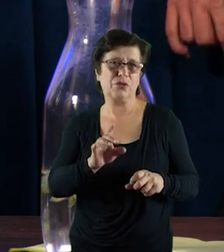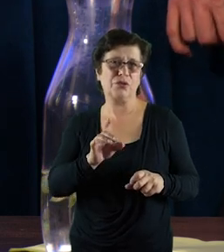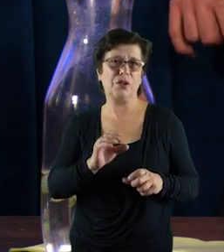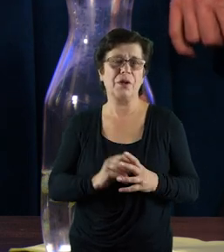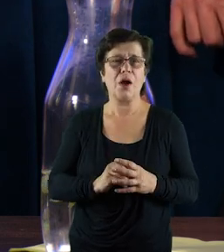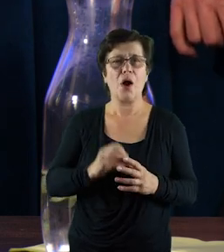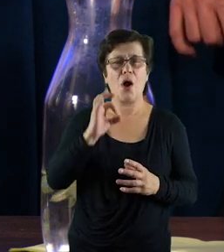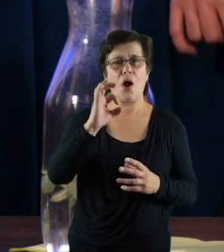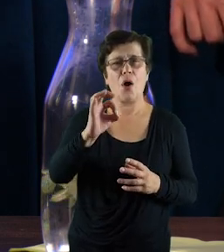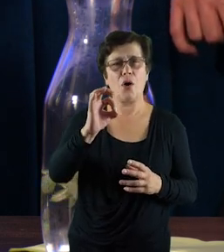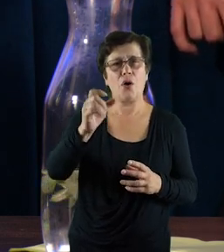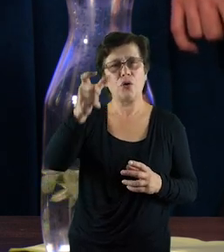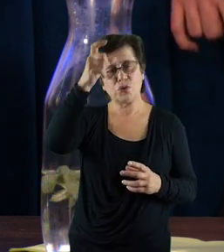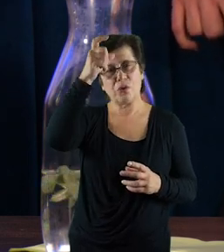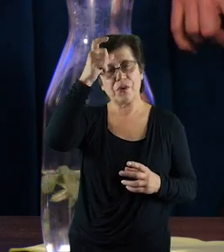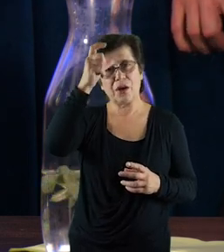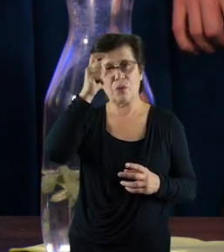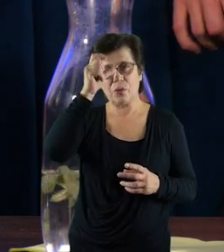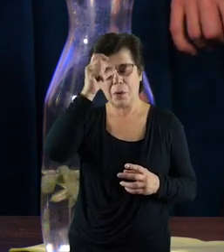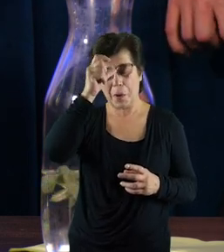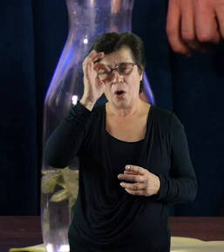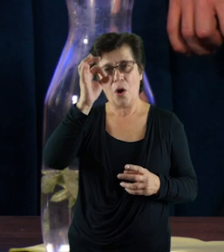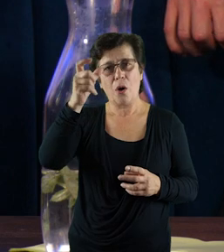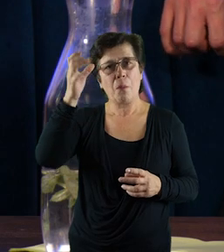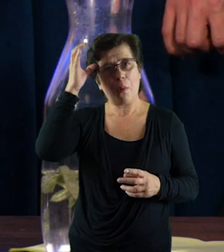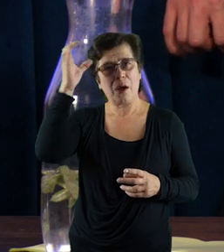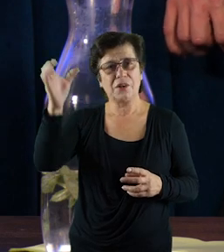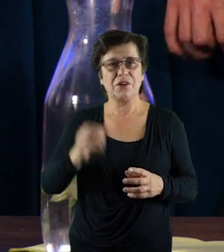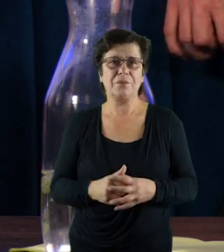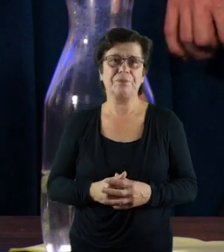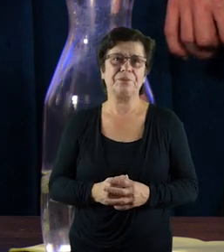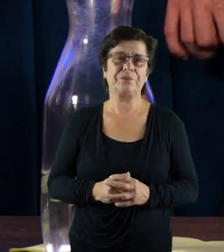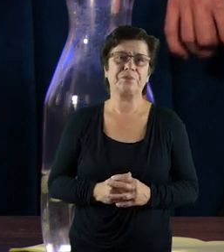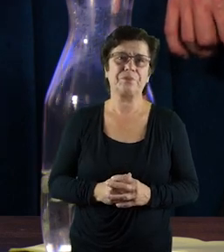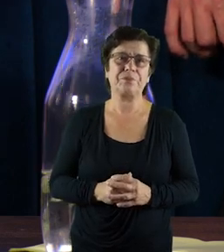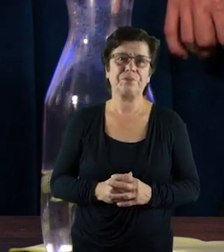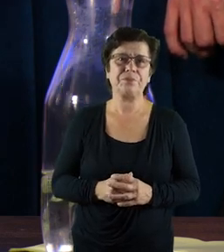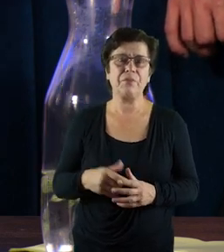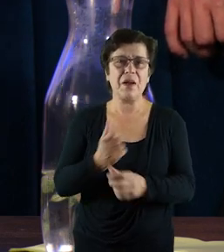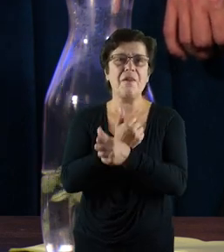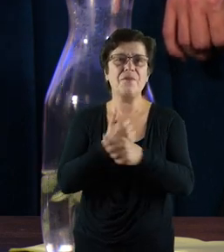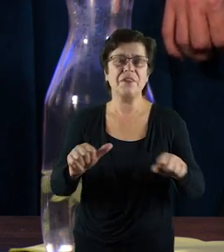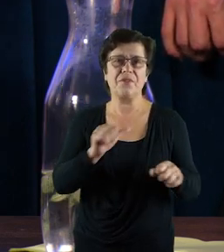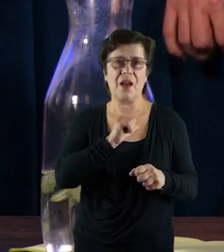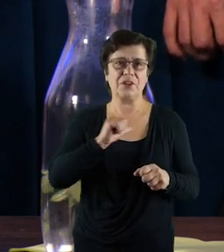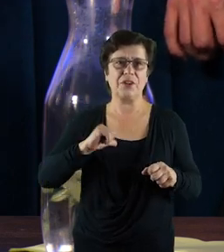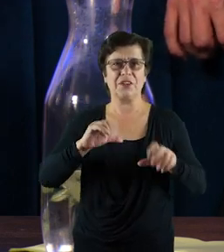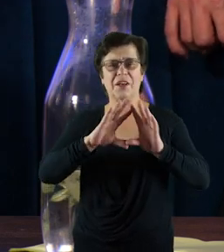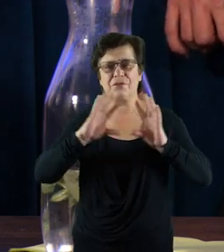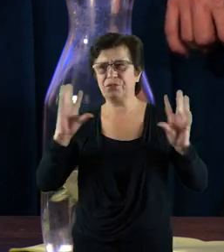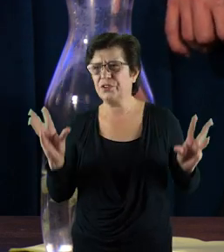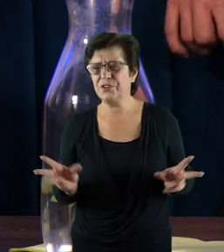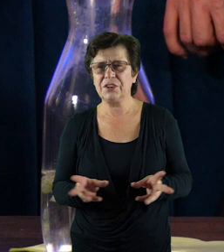nie imponuje, jest dojrzałym poetą, tworzy dojrzałą poezję. I jakby wyzwala się z tych wszystkich